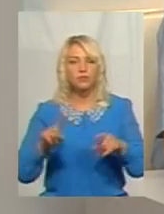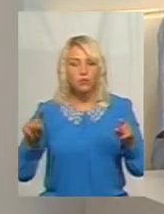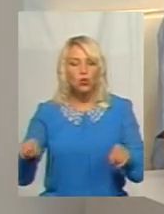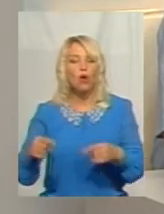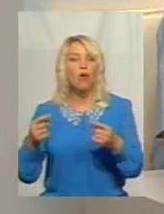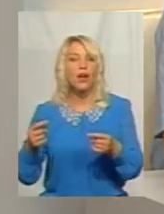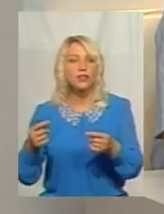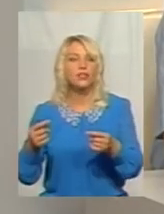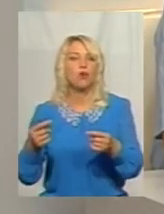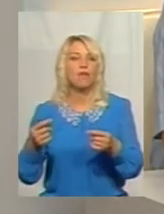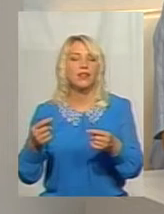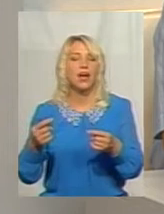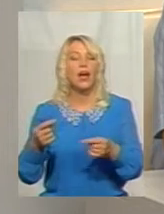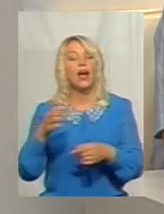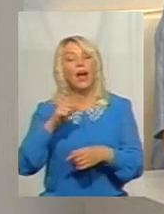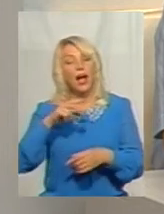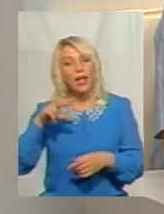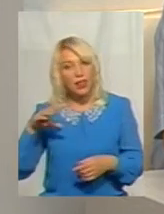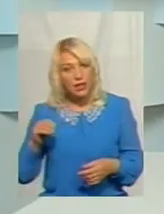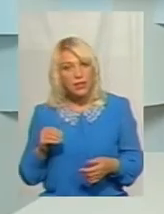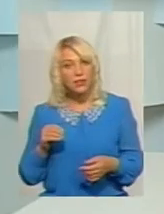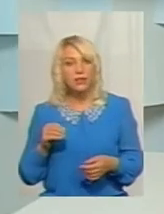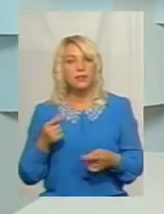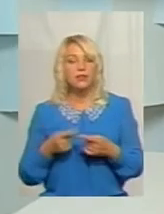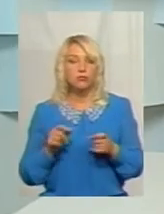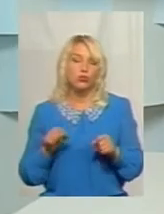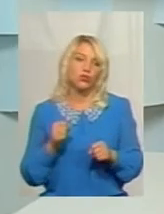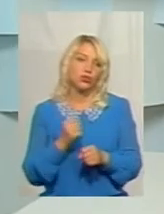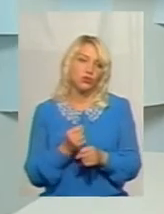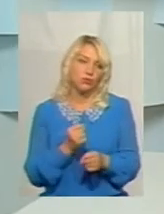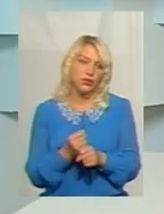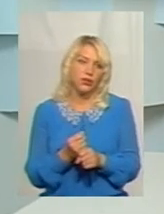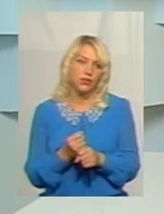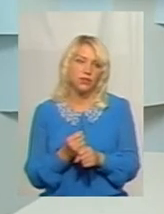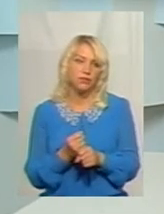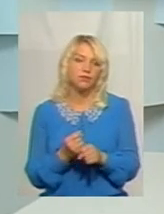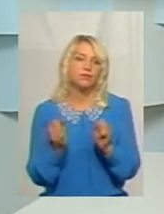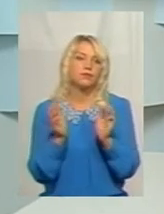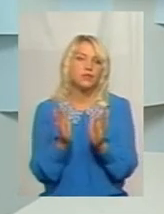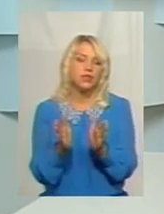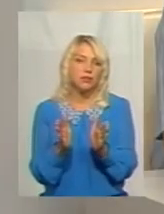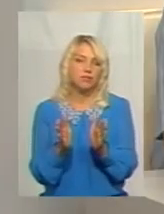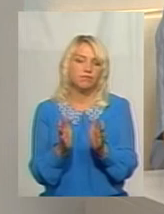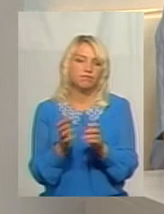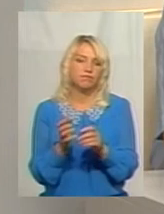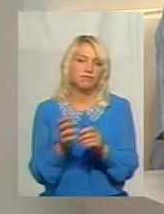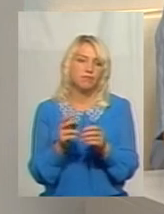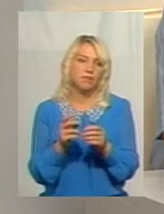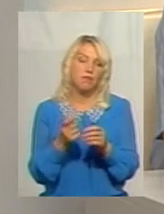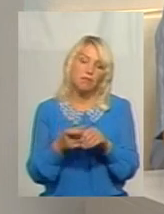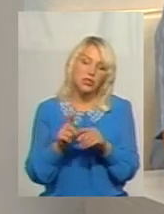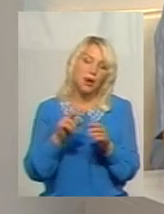організовано, тавтологія така, але це можна зробити більш планово і більш